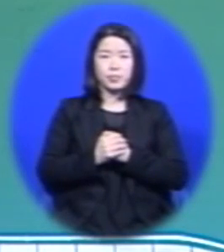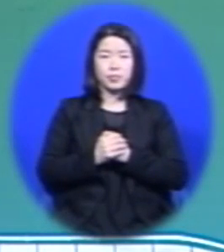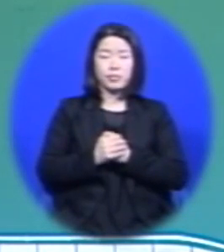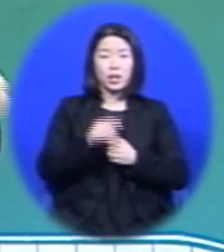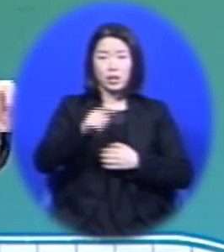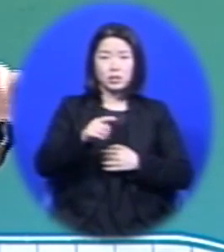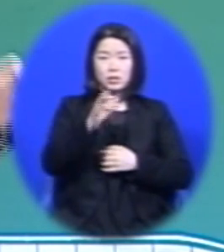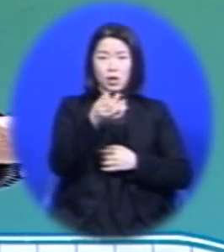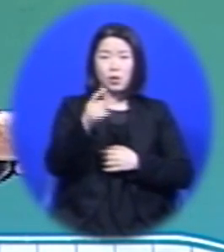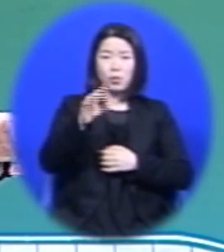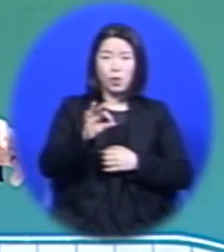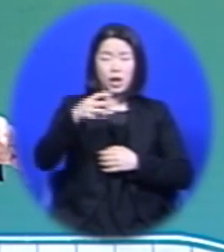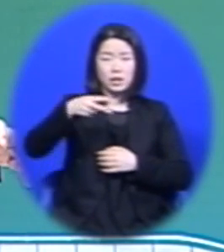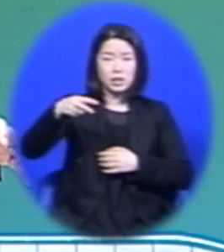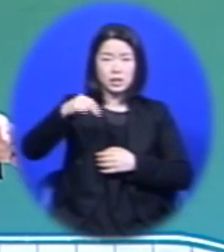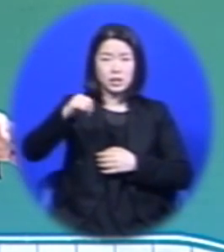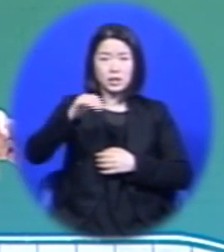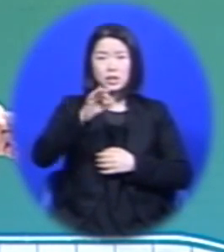그 왕씨, 중국인 왕씨가